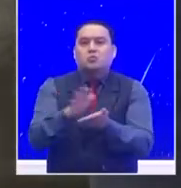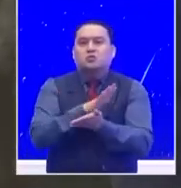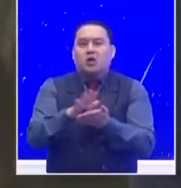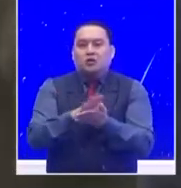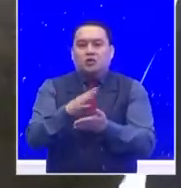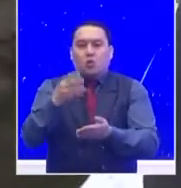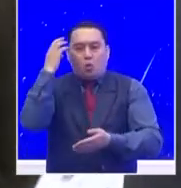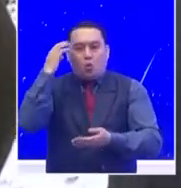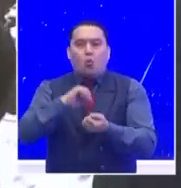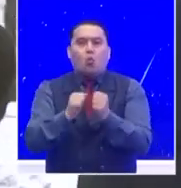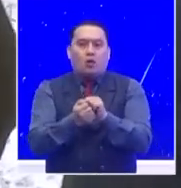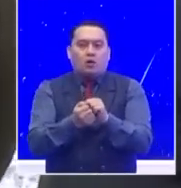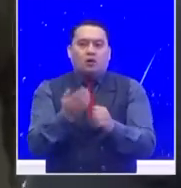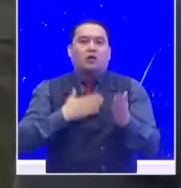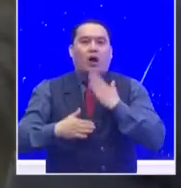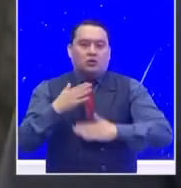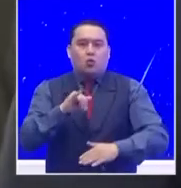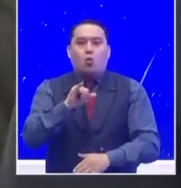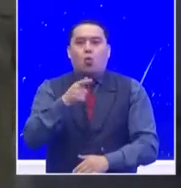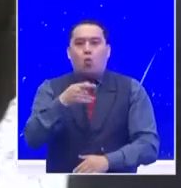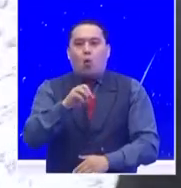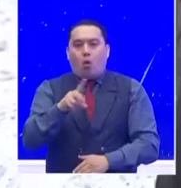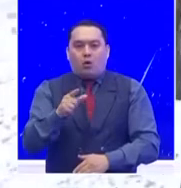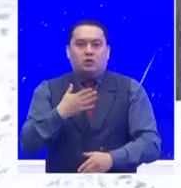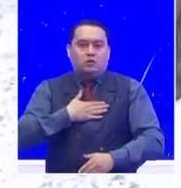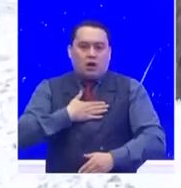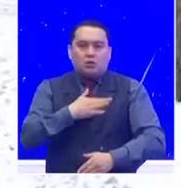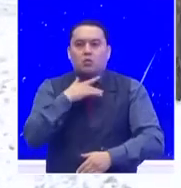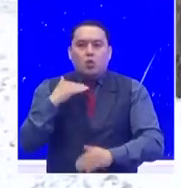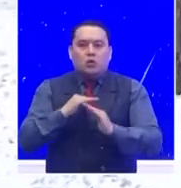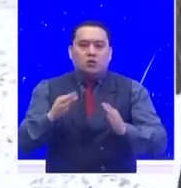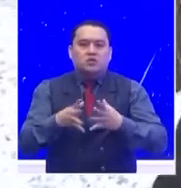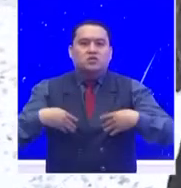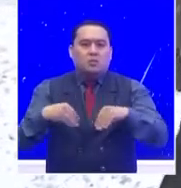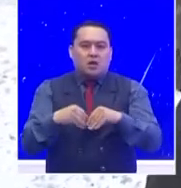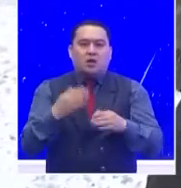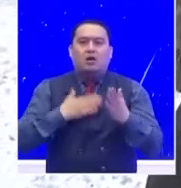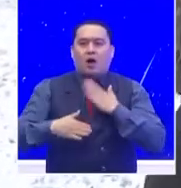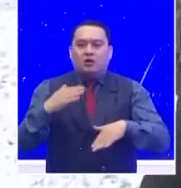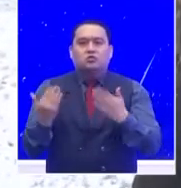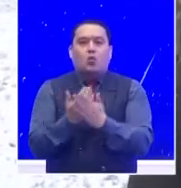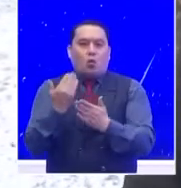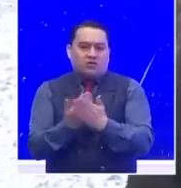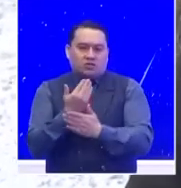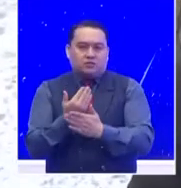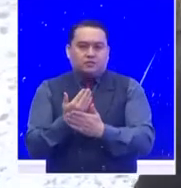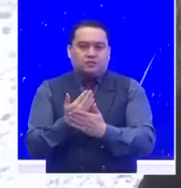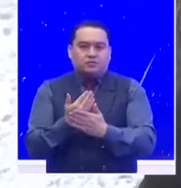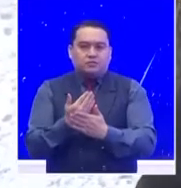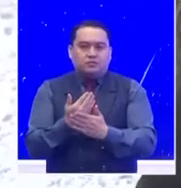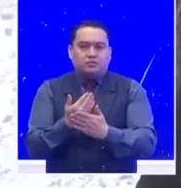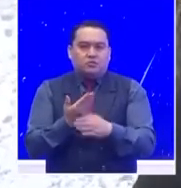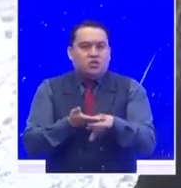уголь? Конечно, очень радостно отреагировала, потому что это для нас, для многодетных семей, это очень радостная новость.